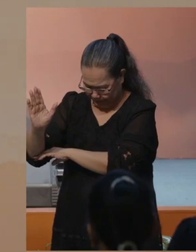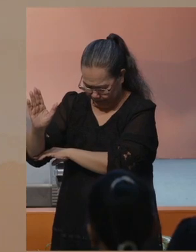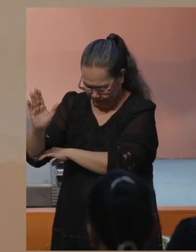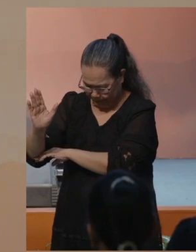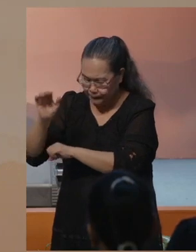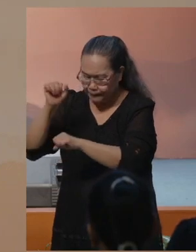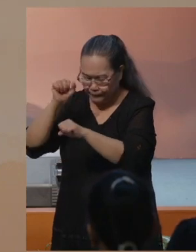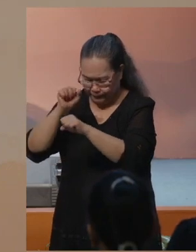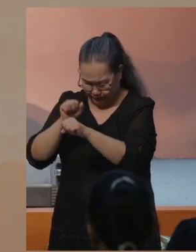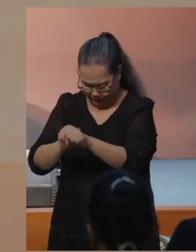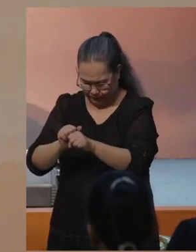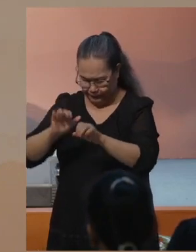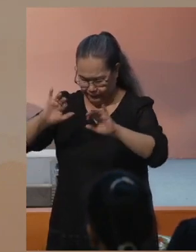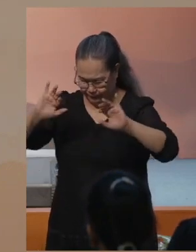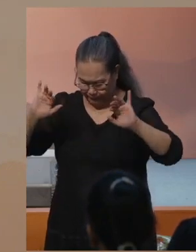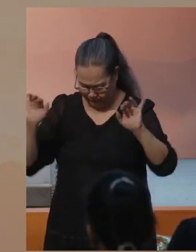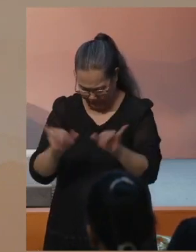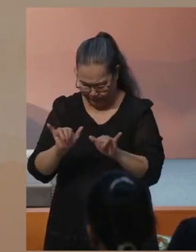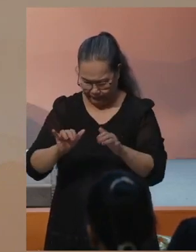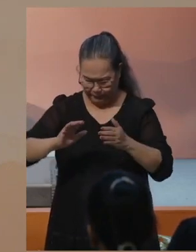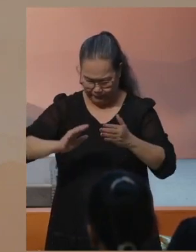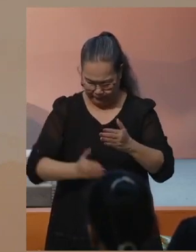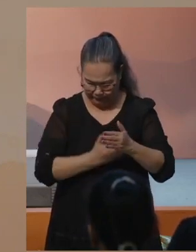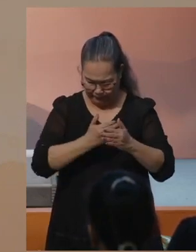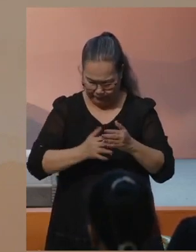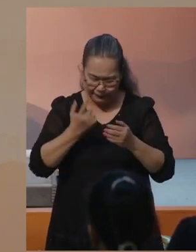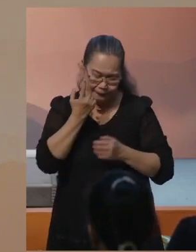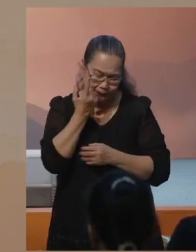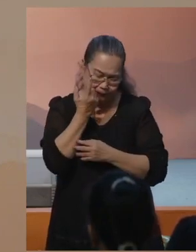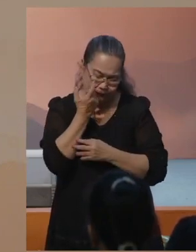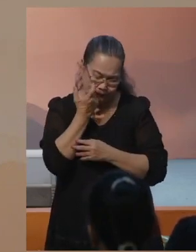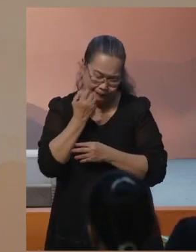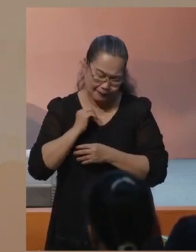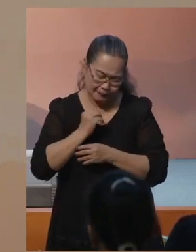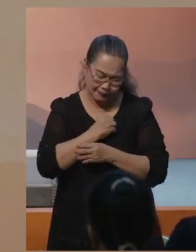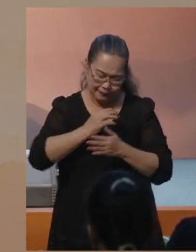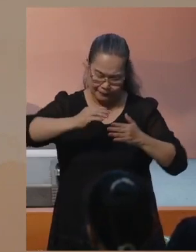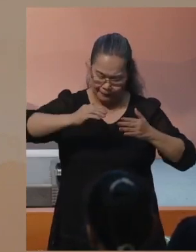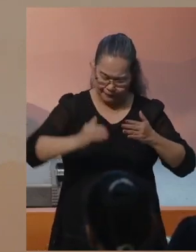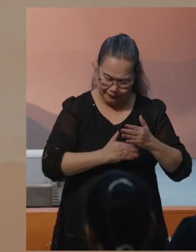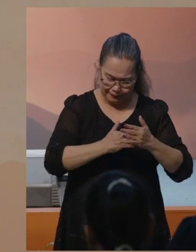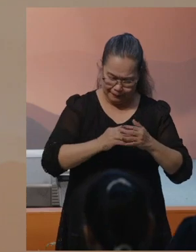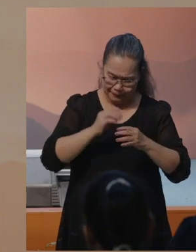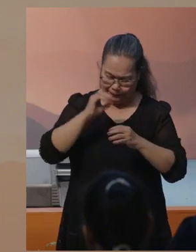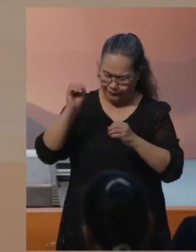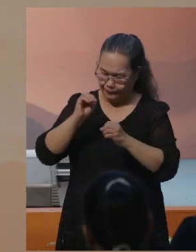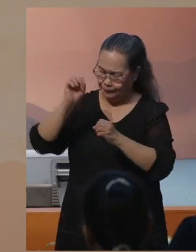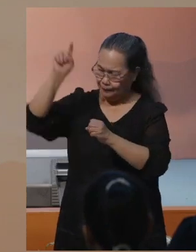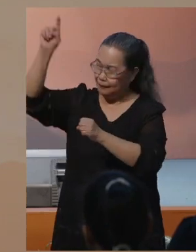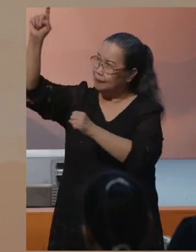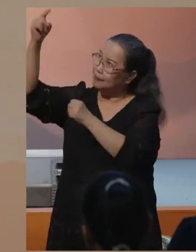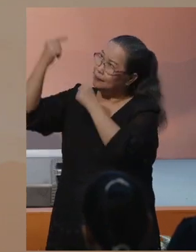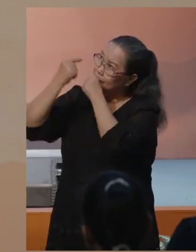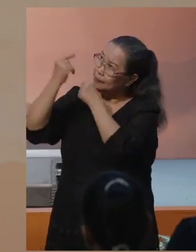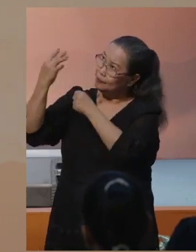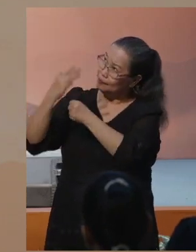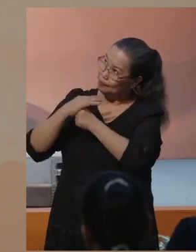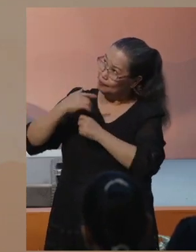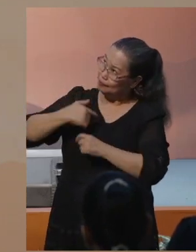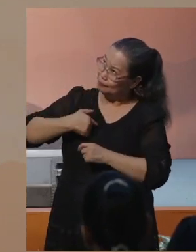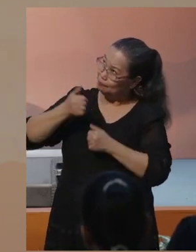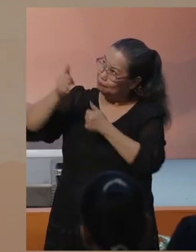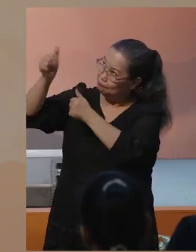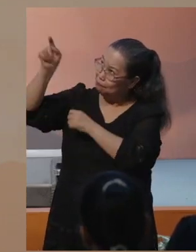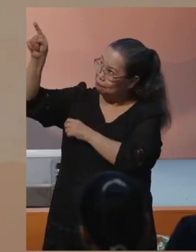Kaya katulad nung himno, Panginoon, ang aming awit, O Jesus, Thou hast promised to all who follow